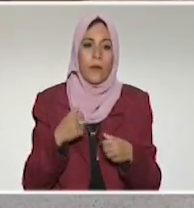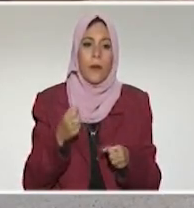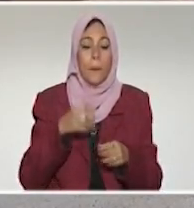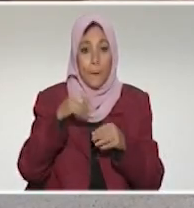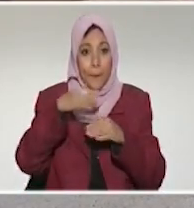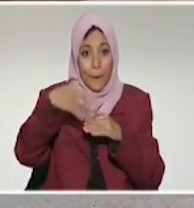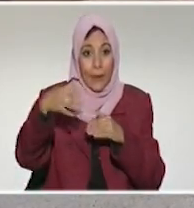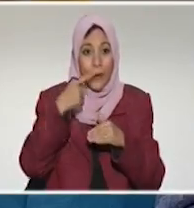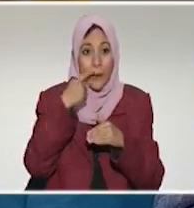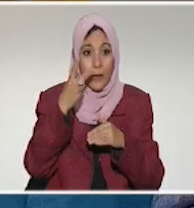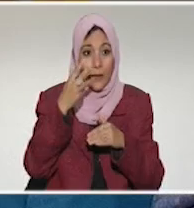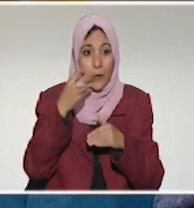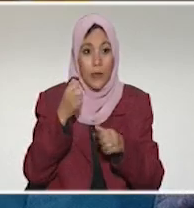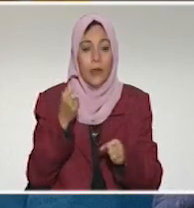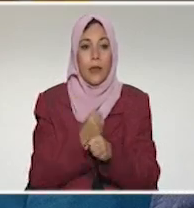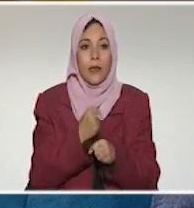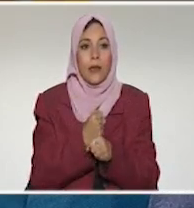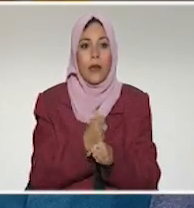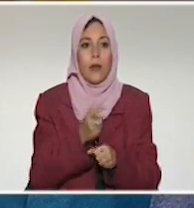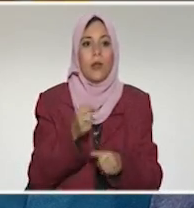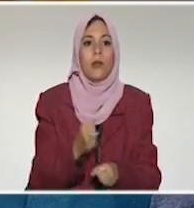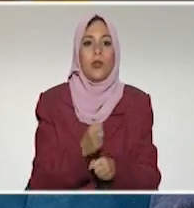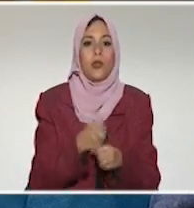بعديها بسنتين جابني في عريس من جهه امنيه.